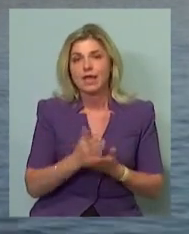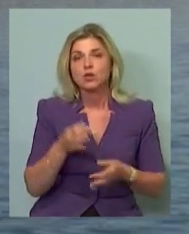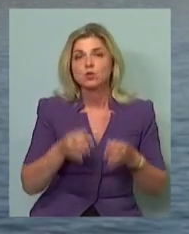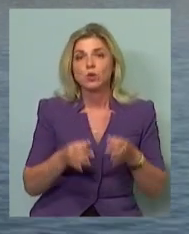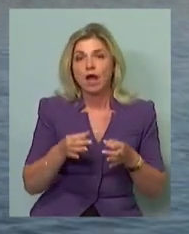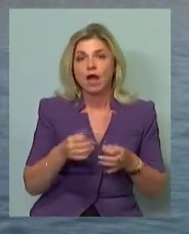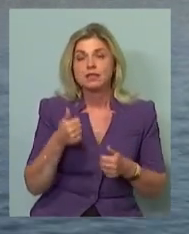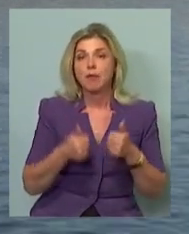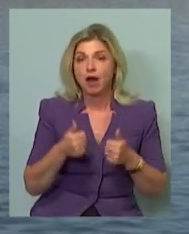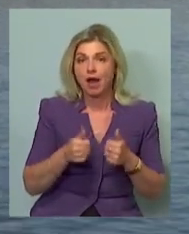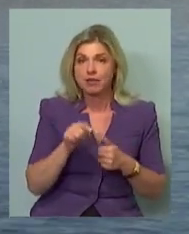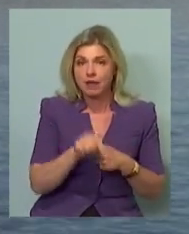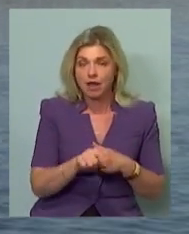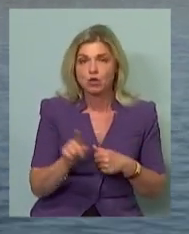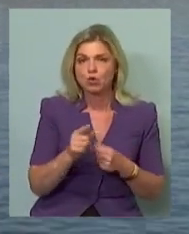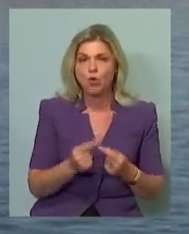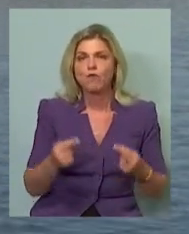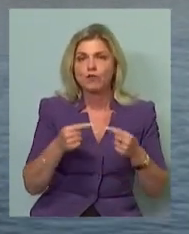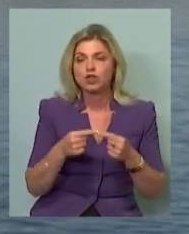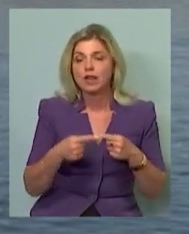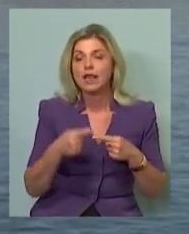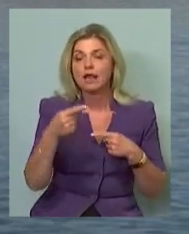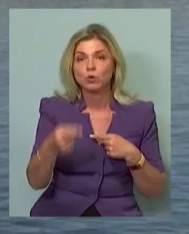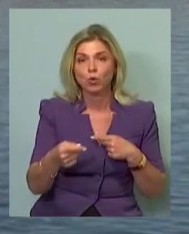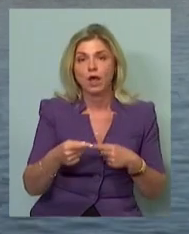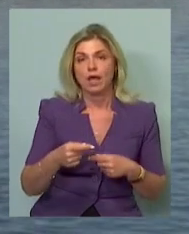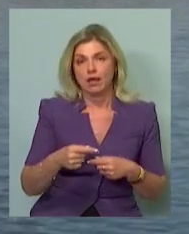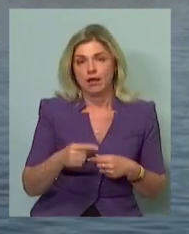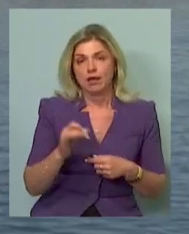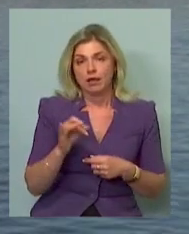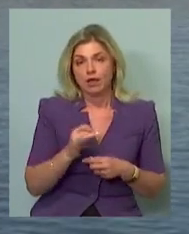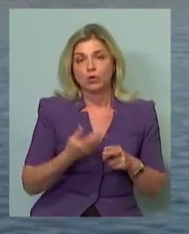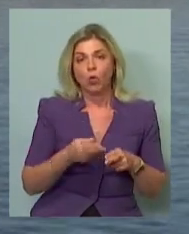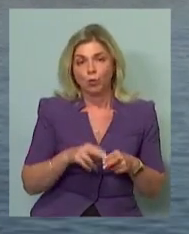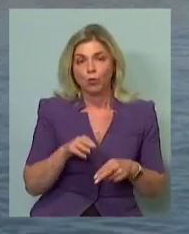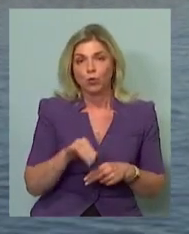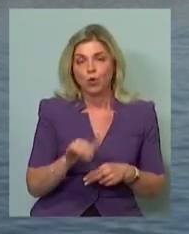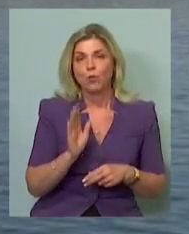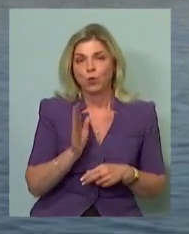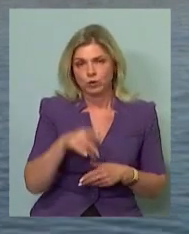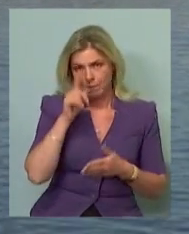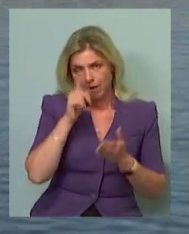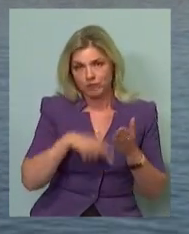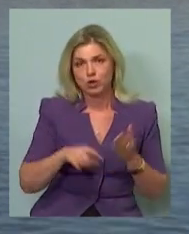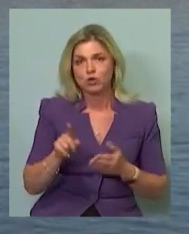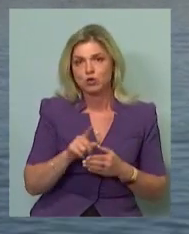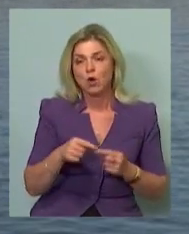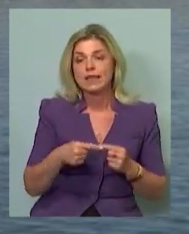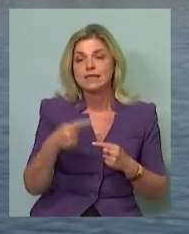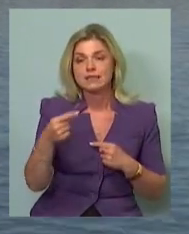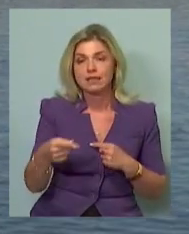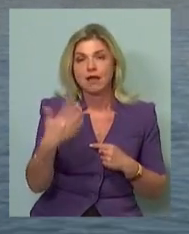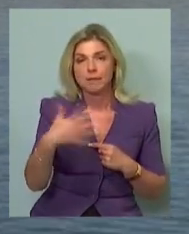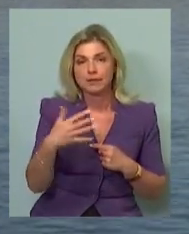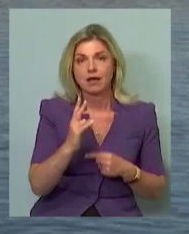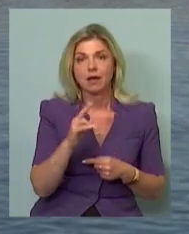змагань, який визначає довжину дистанції, тому ми будемо впевнені, що дистанція саме